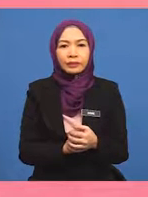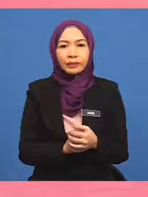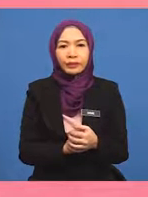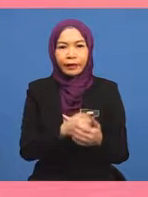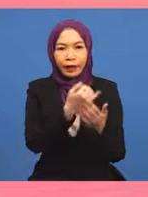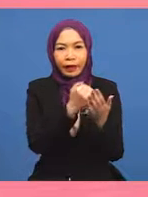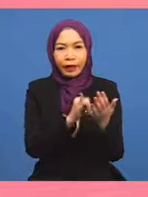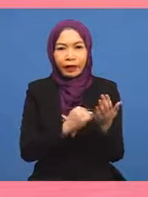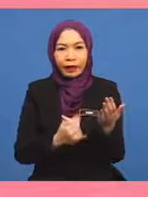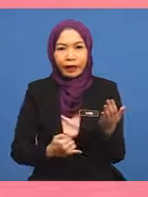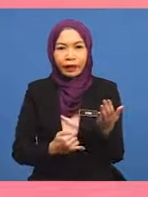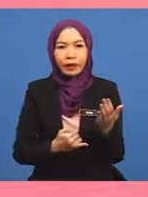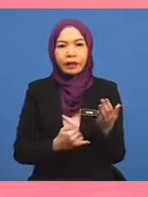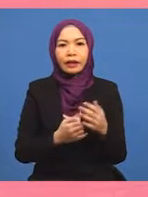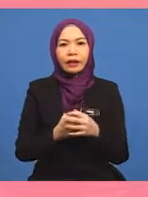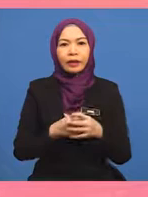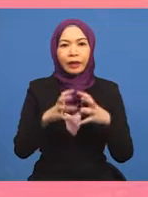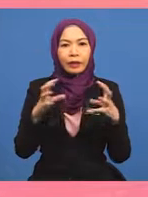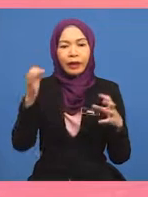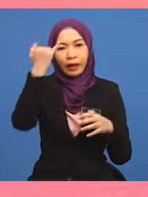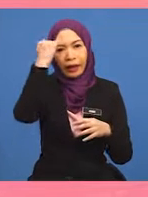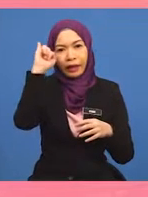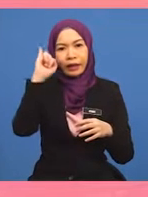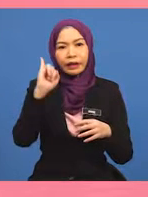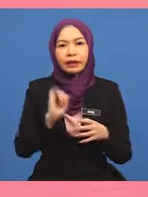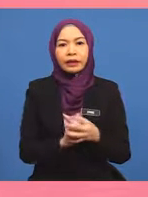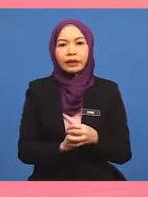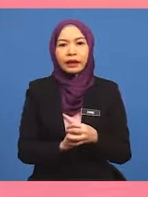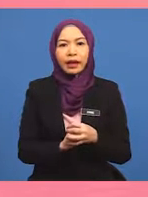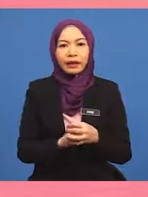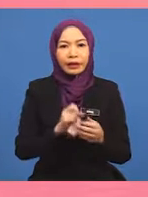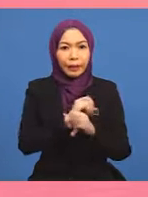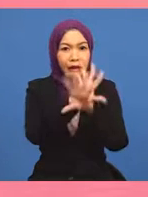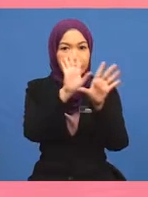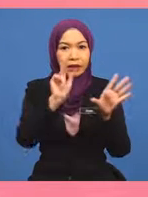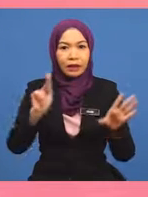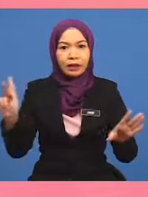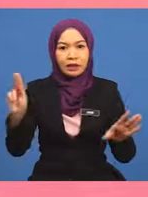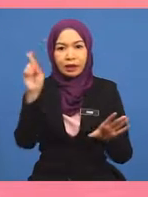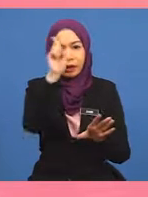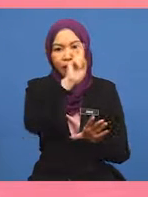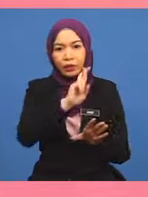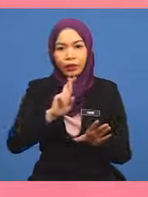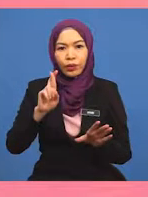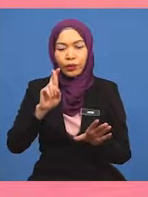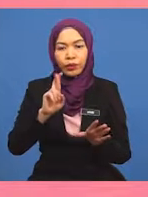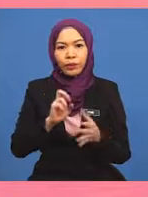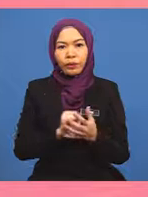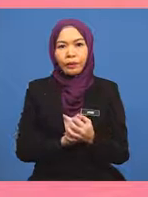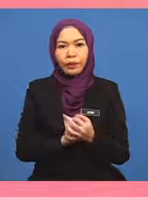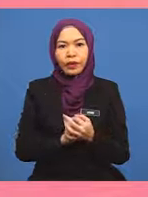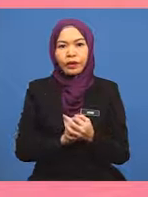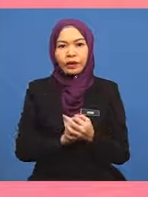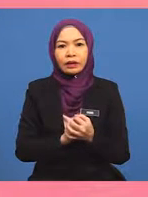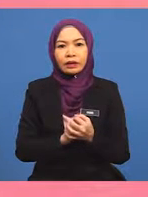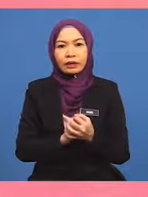Lakaran perkembangan idea membantu menjelaskan rupa cadangan rekaan